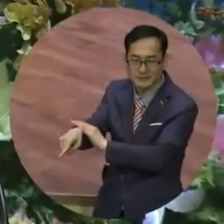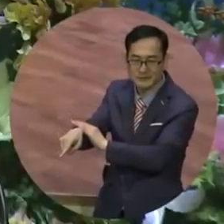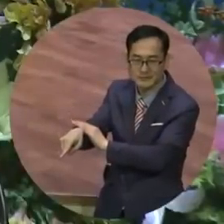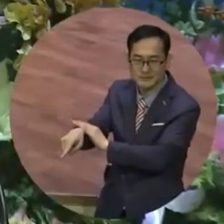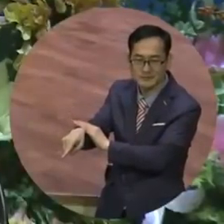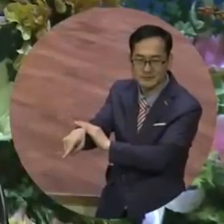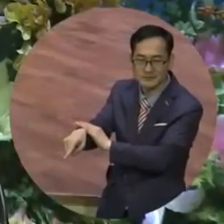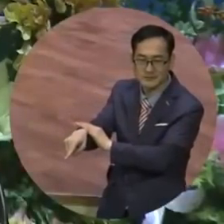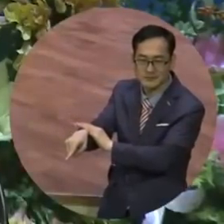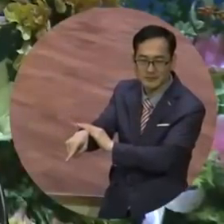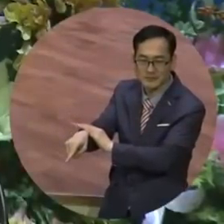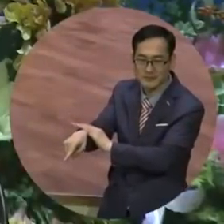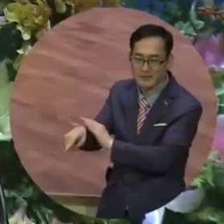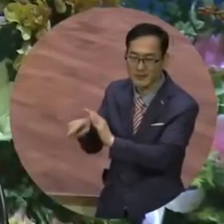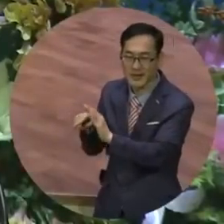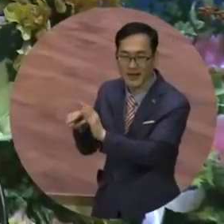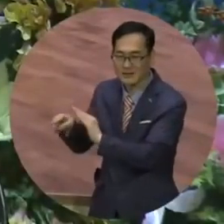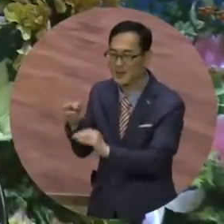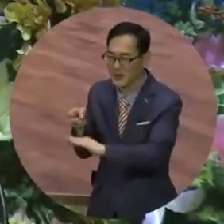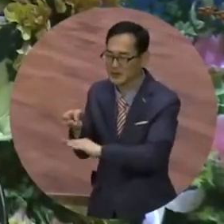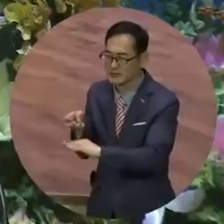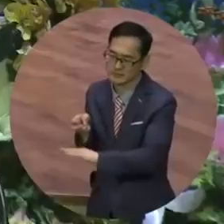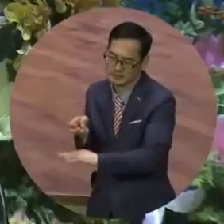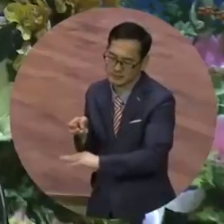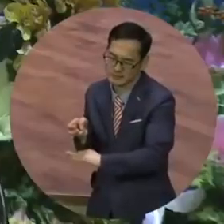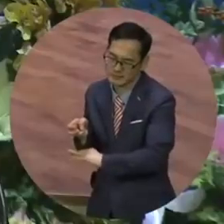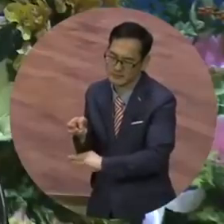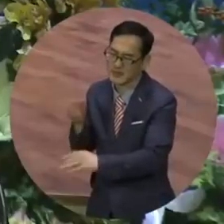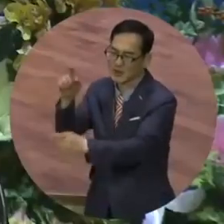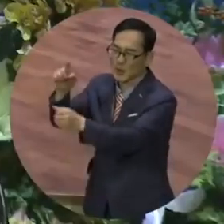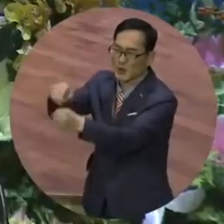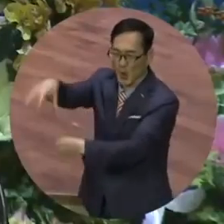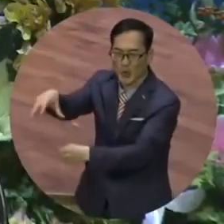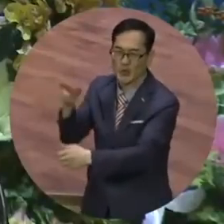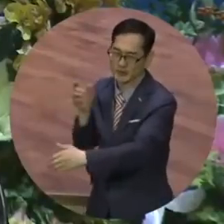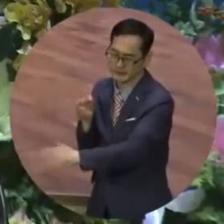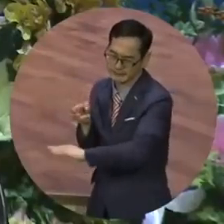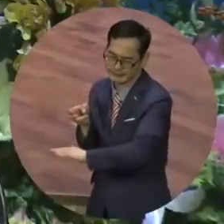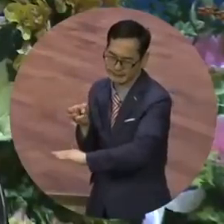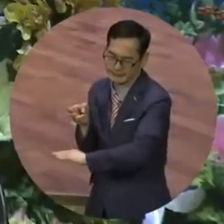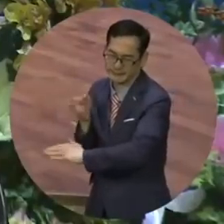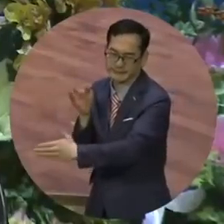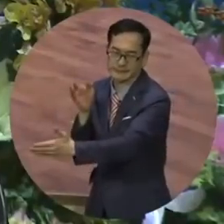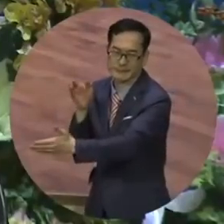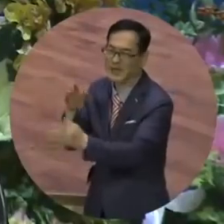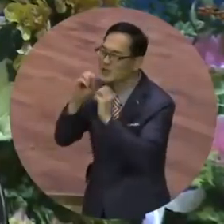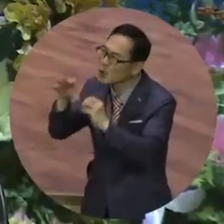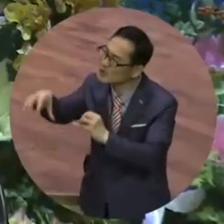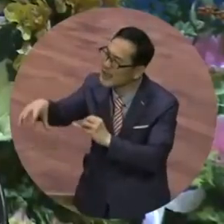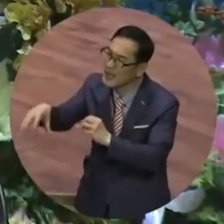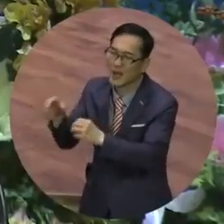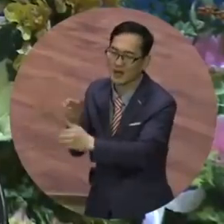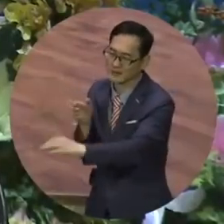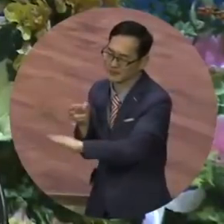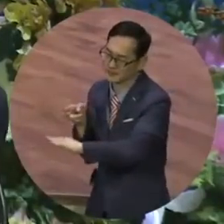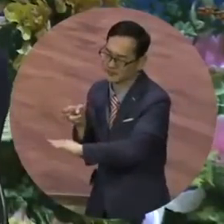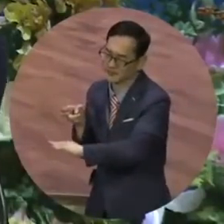이제 가는 거예요. 버스를 타고 8시간, 9시간 가면 이제 그 김익배 선교사 있는 그 현장 가는데